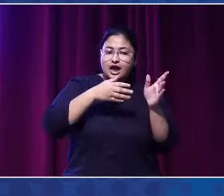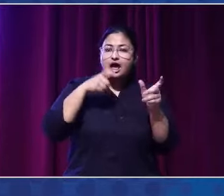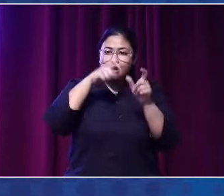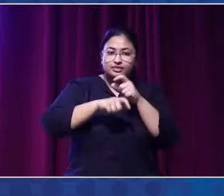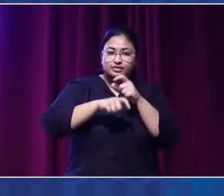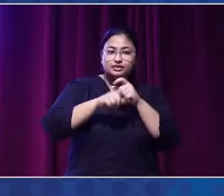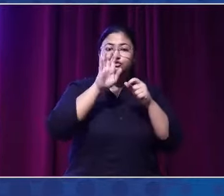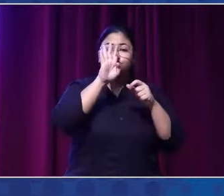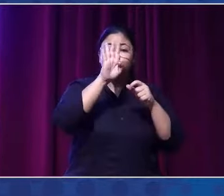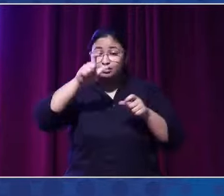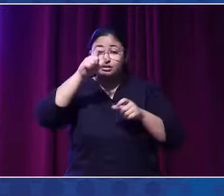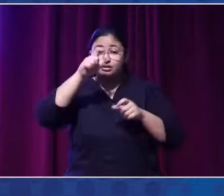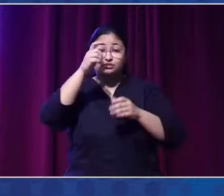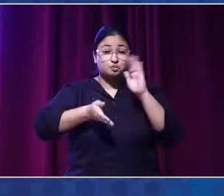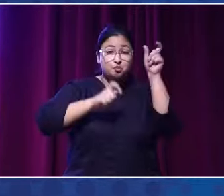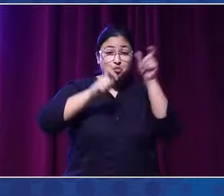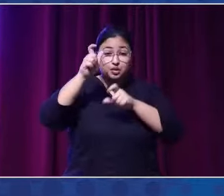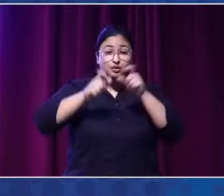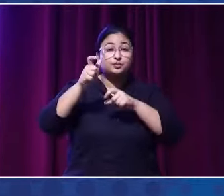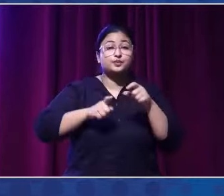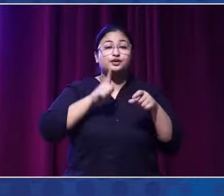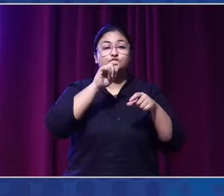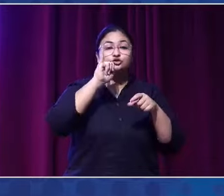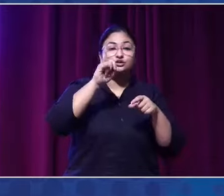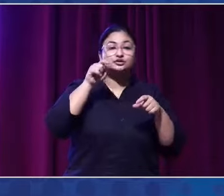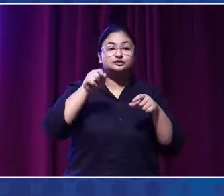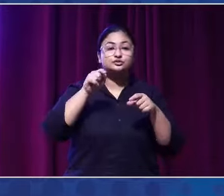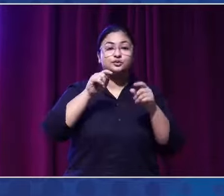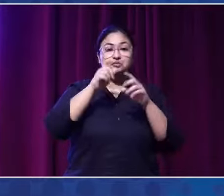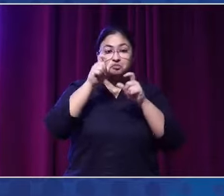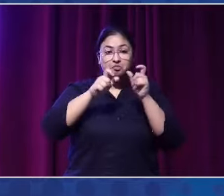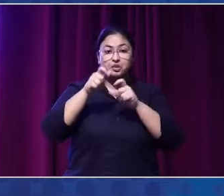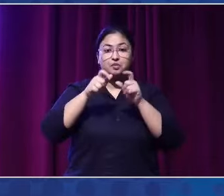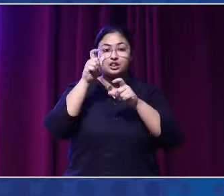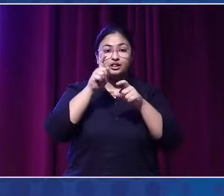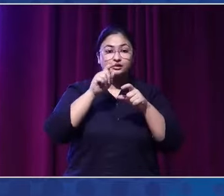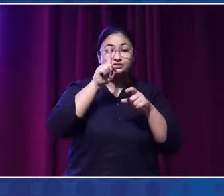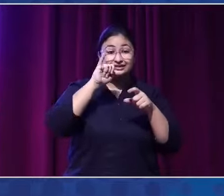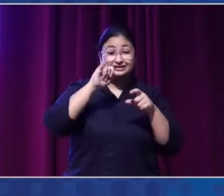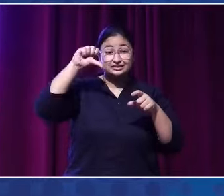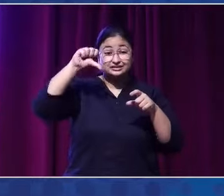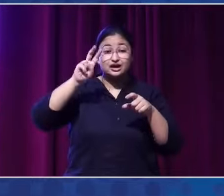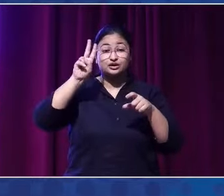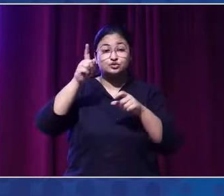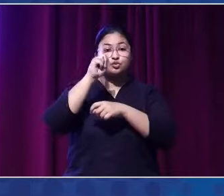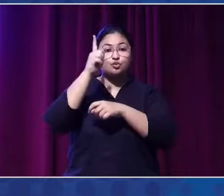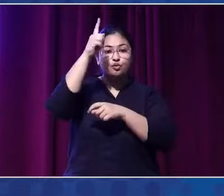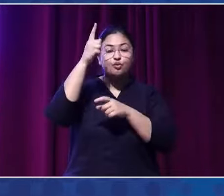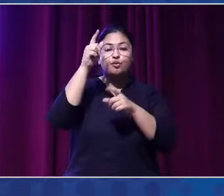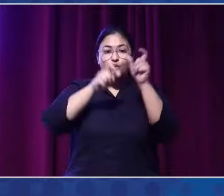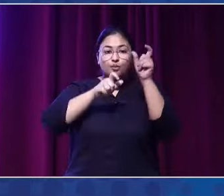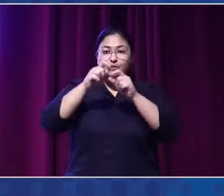व्हीकल, 1692 से ऊपर की सॉर्टीज जो पोलिंग पार्टीज को अंदर में जंगल में पहाड़ पे लेके जा रही